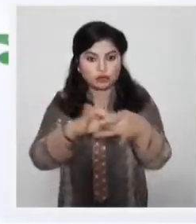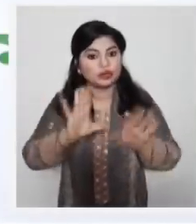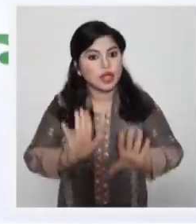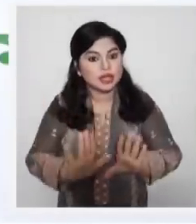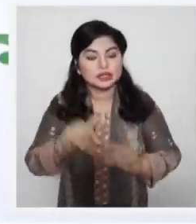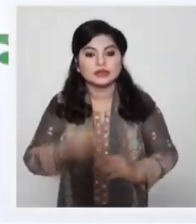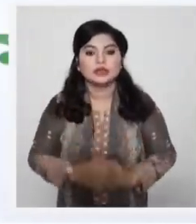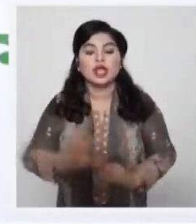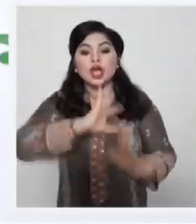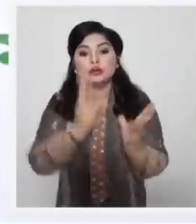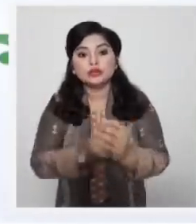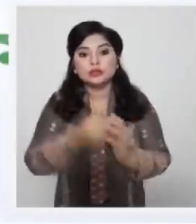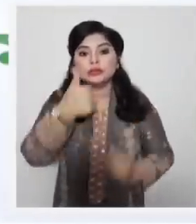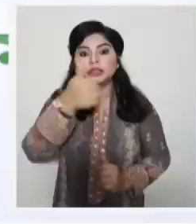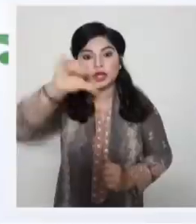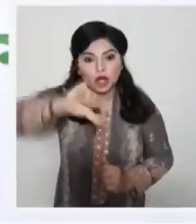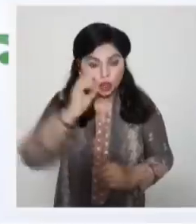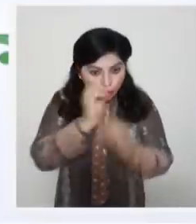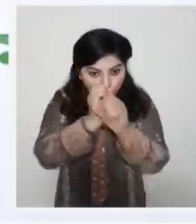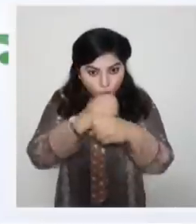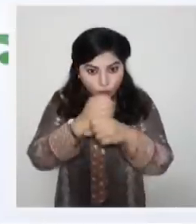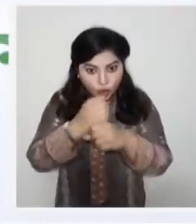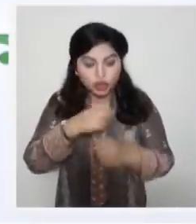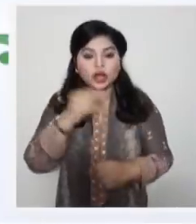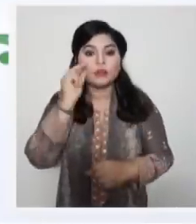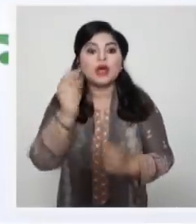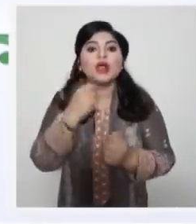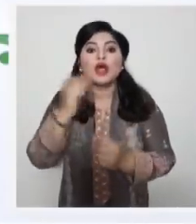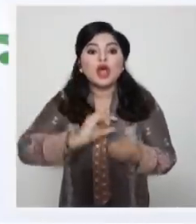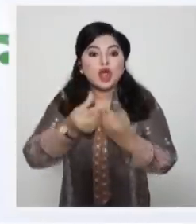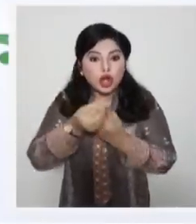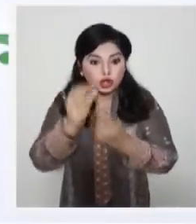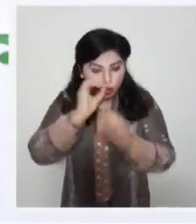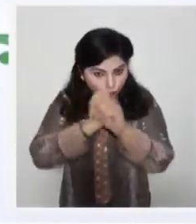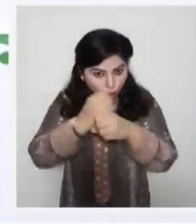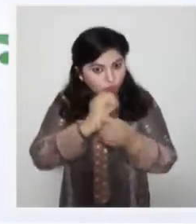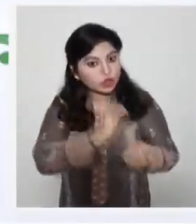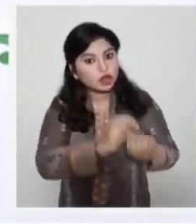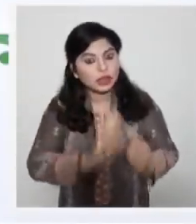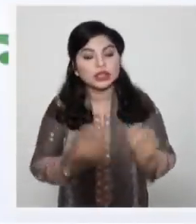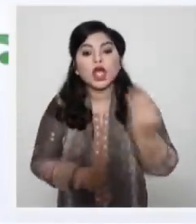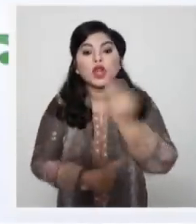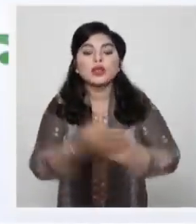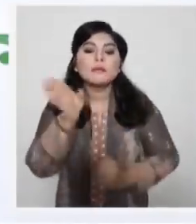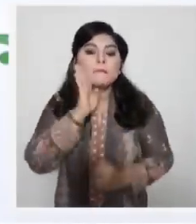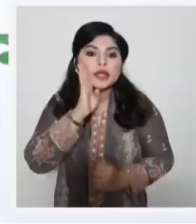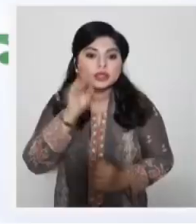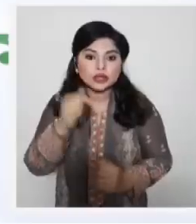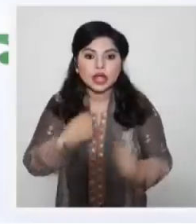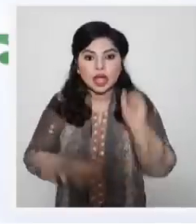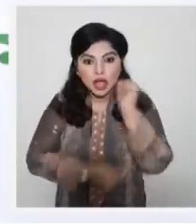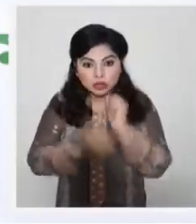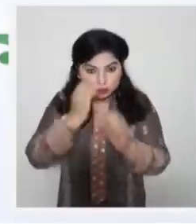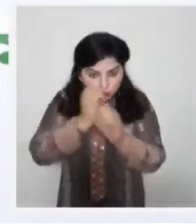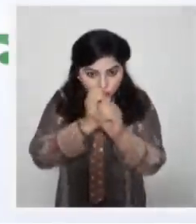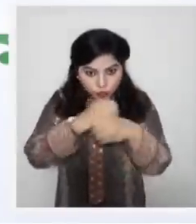আজ আরও 3টি বেসরকারি পরীক্ষাগার যুক্ত হয়েছে এবং মোট 59টি পরীক্ষাগারে নমুনা